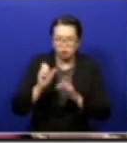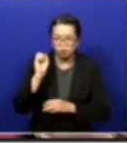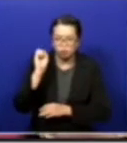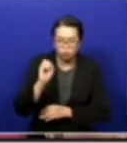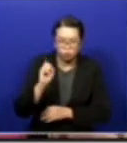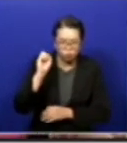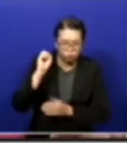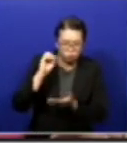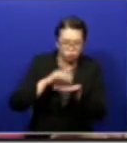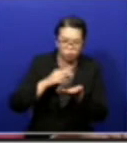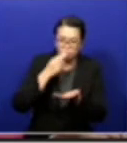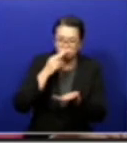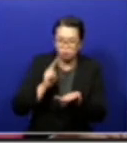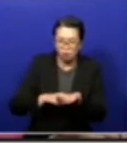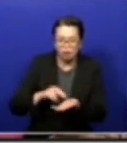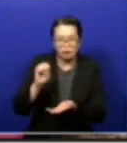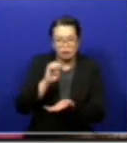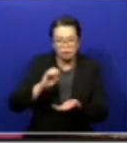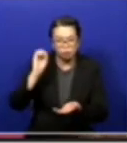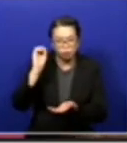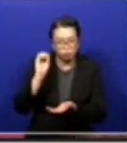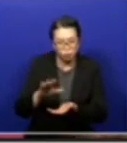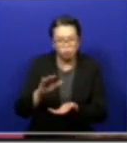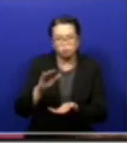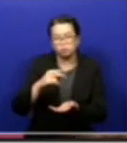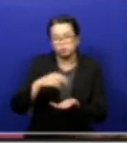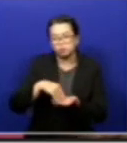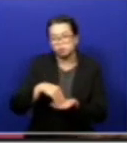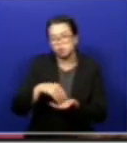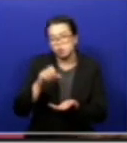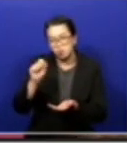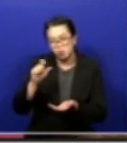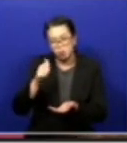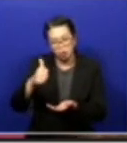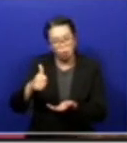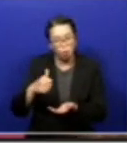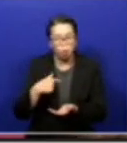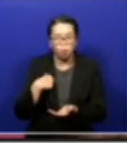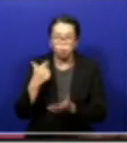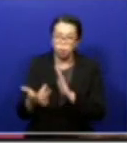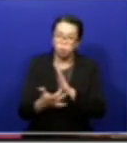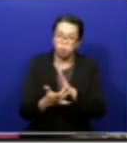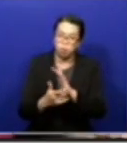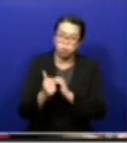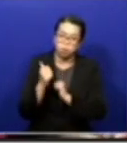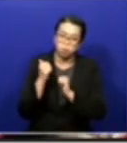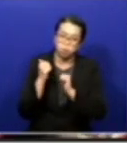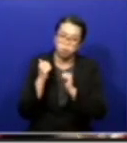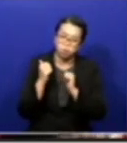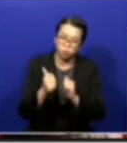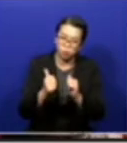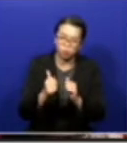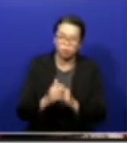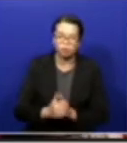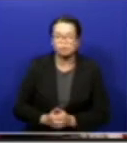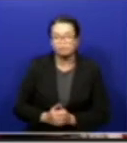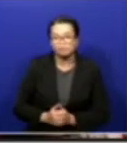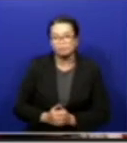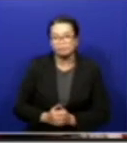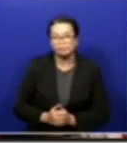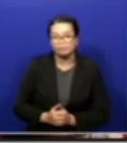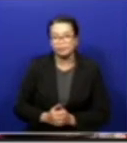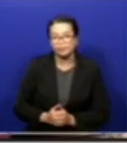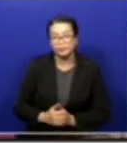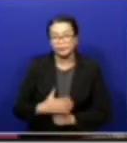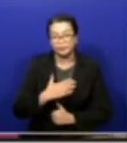ครับสุดท้ายผมอยากจะฝากท่านประธานครับท่านประธานสภาผู้แทนราษฎรของผมนี่แหละครับ